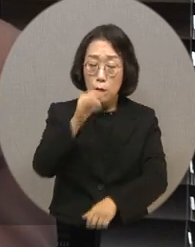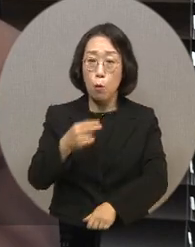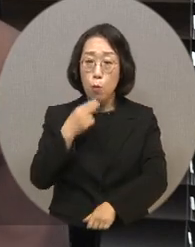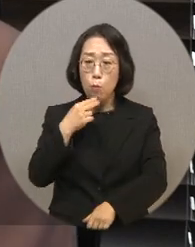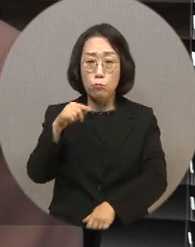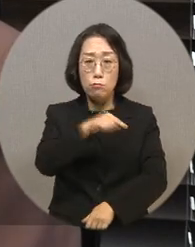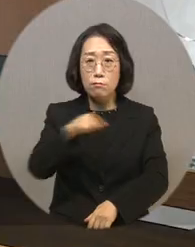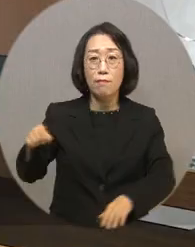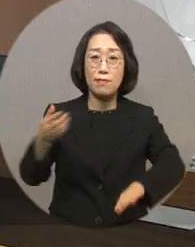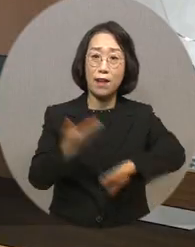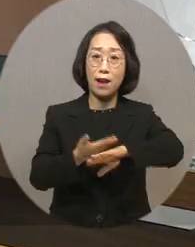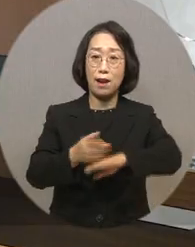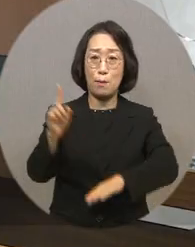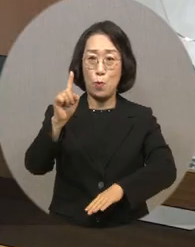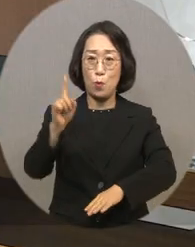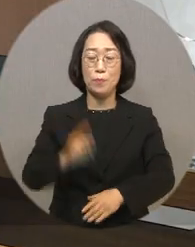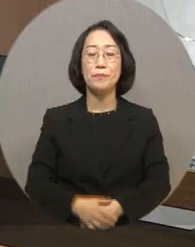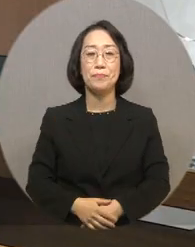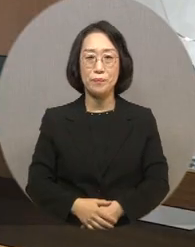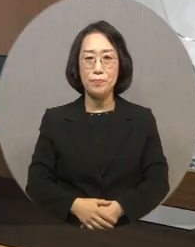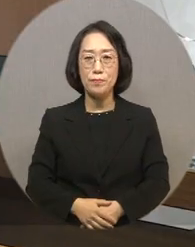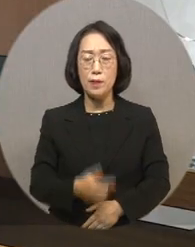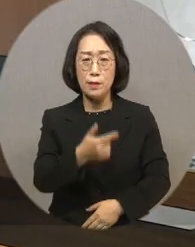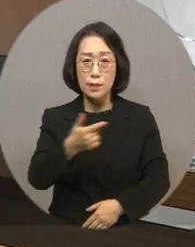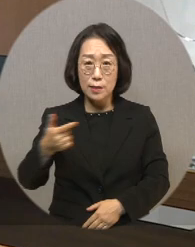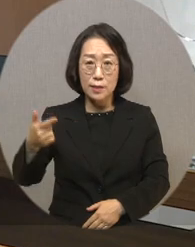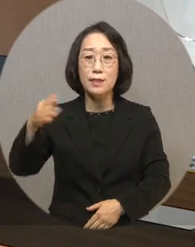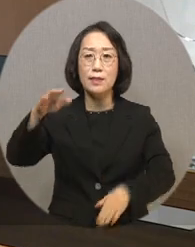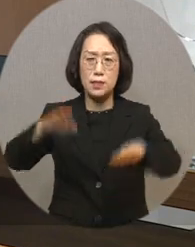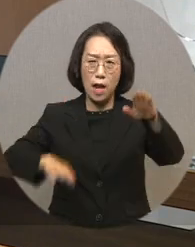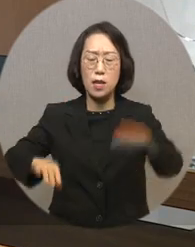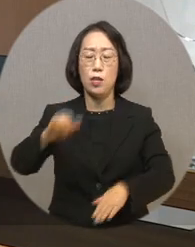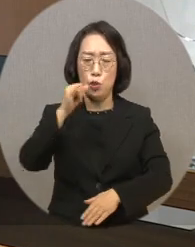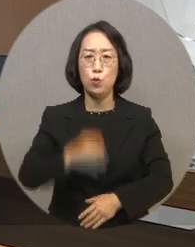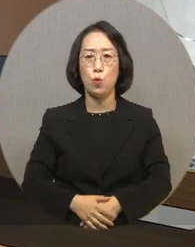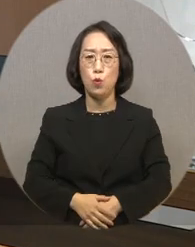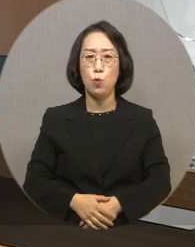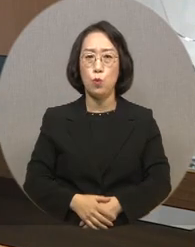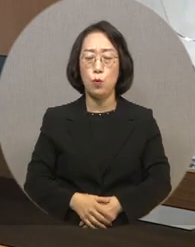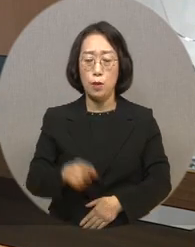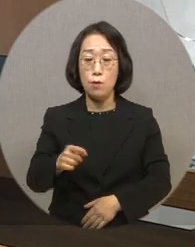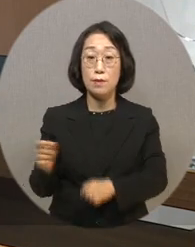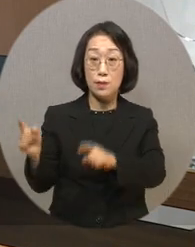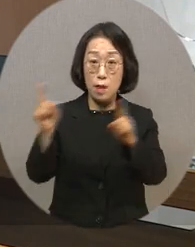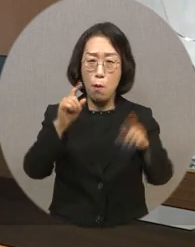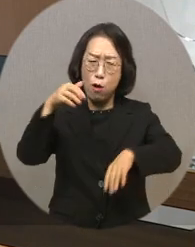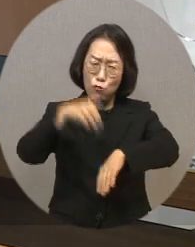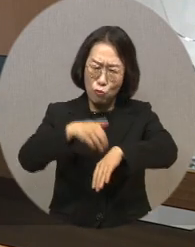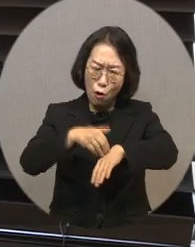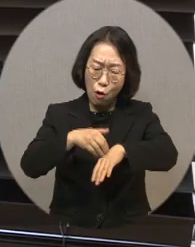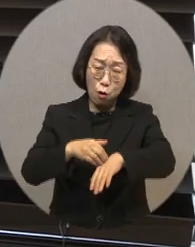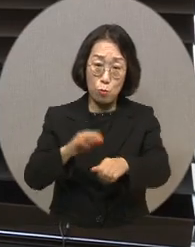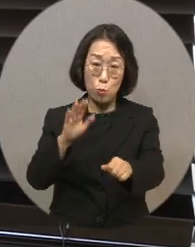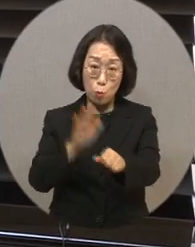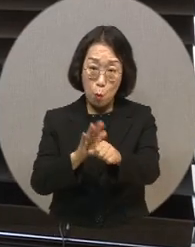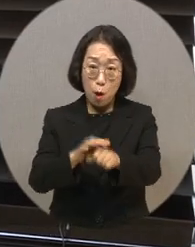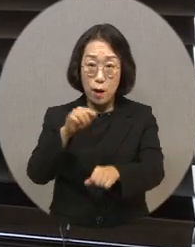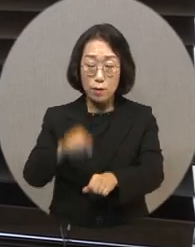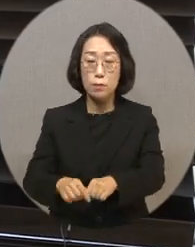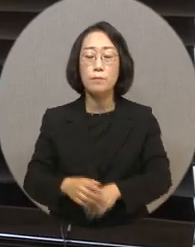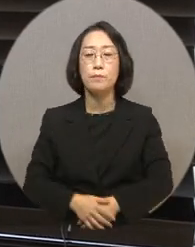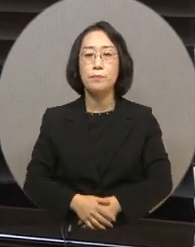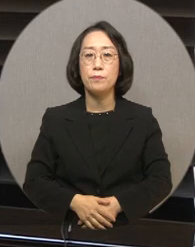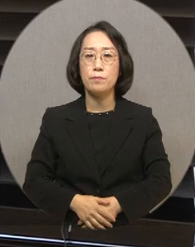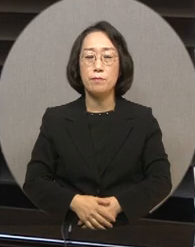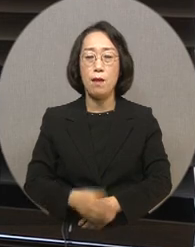어떤 차이가 있을까요? 큰 차이가 있겠죠. 이런 재활을 통해서 첫 번째로는 직업 재활을